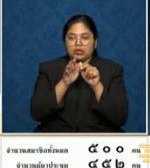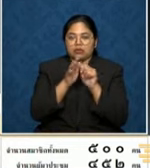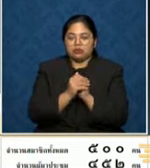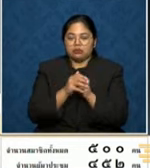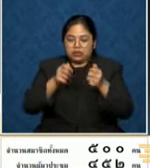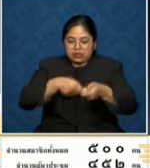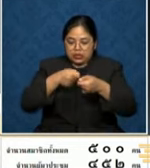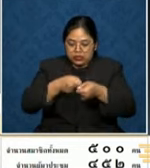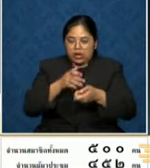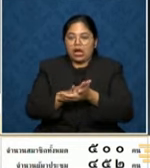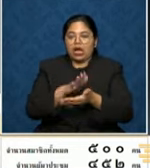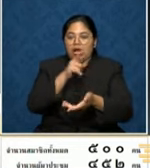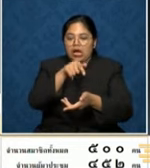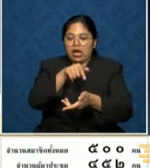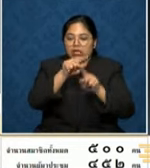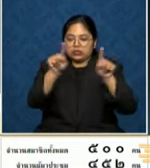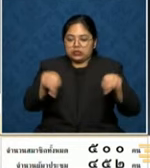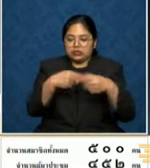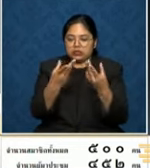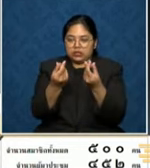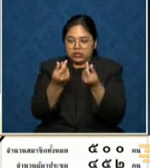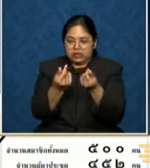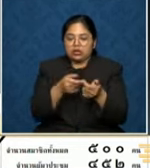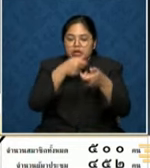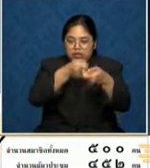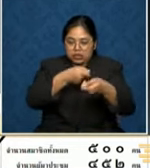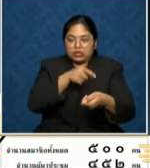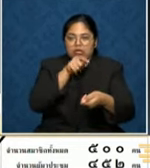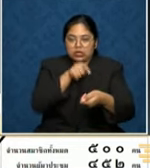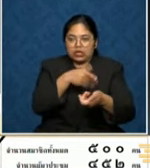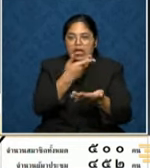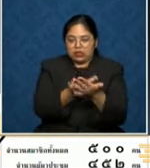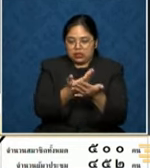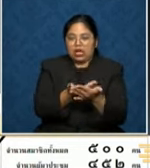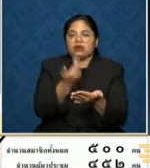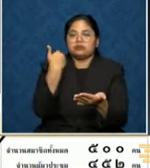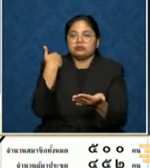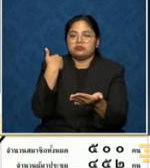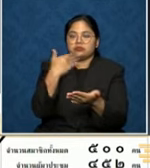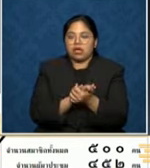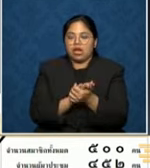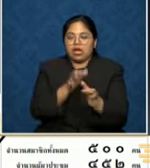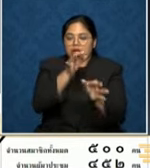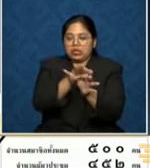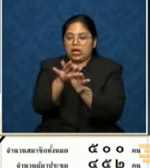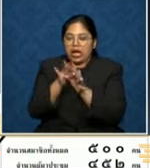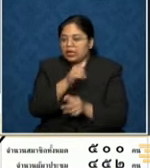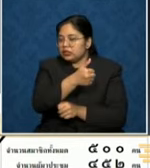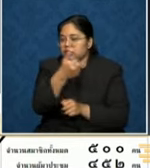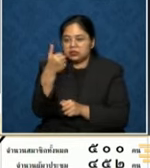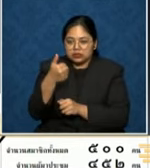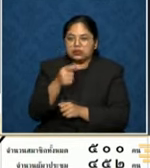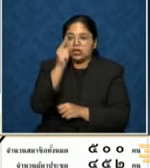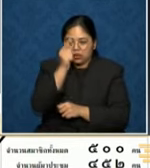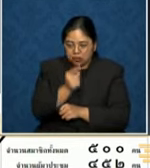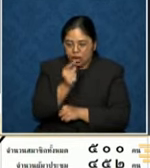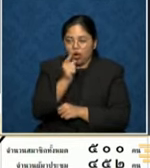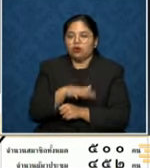ที่มีมูลค่านอกจากนั้นการเข้าถึงสถาบันการเงินธนาคารอื่นๆที่เรากำลังเจรจ